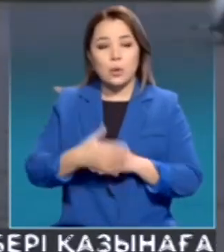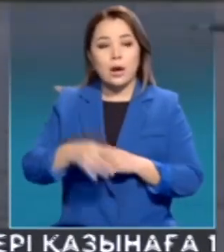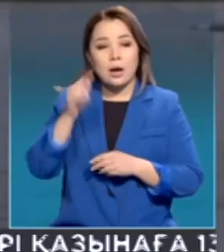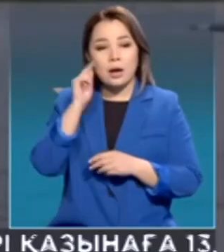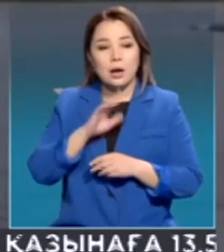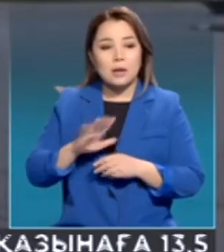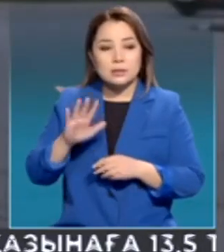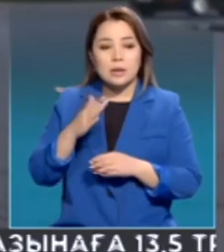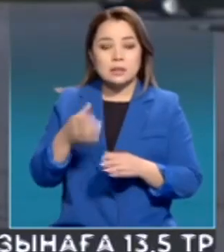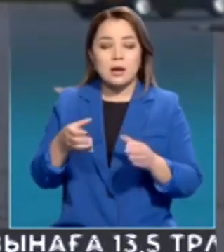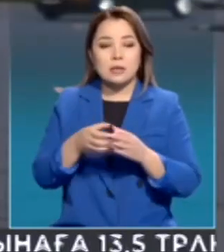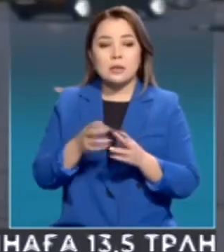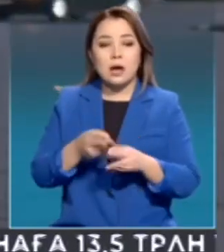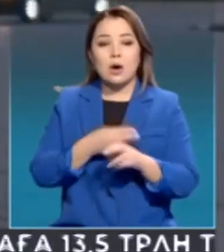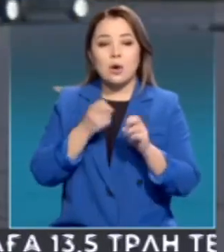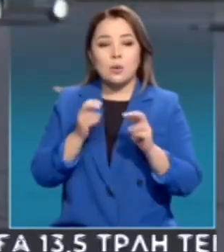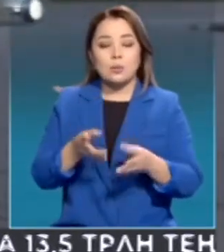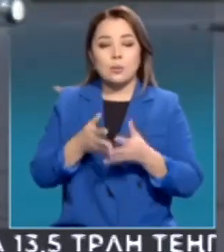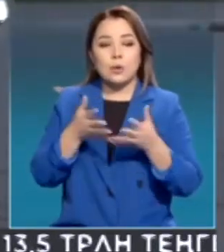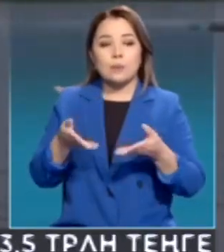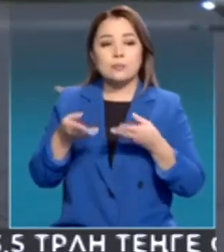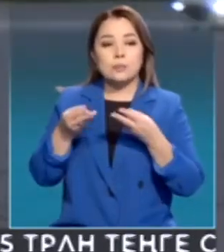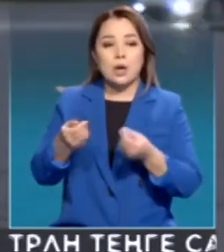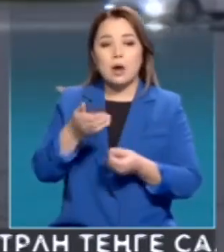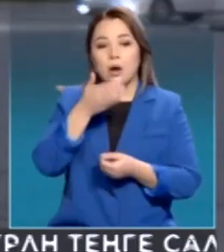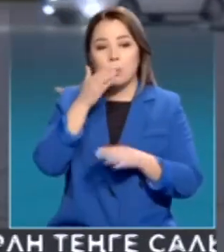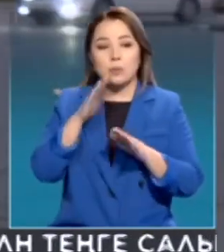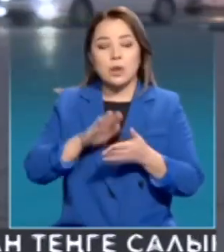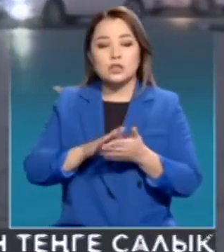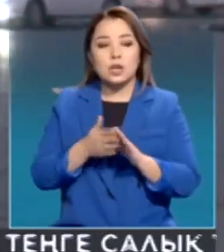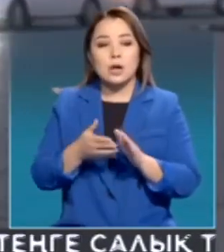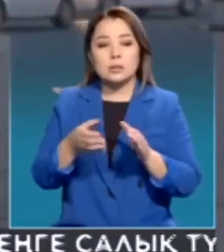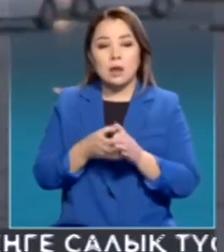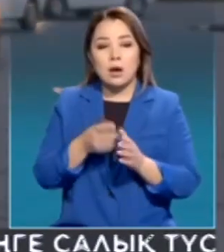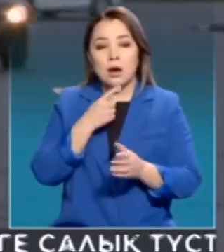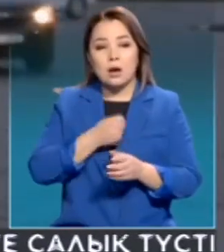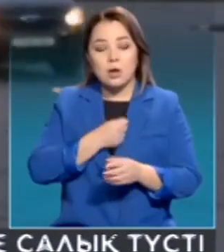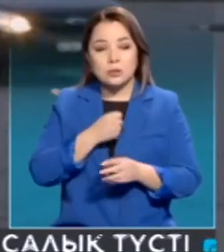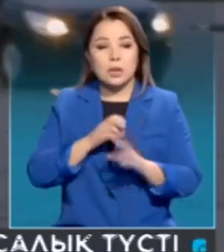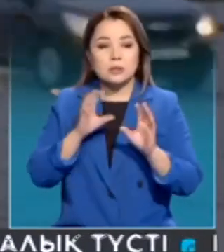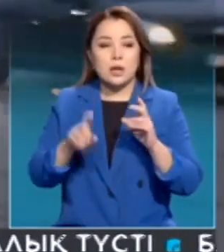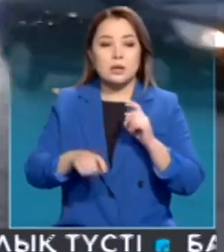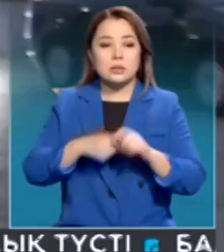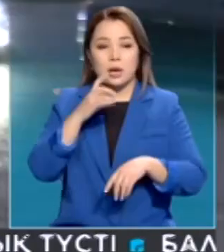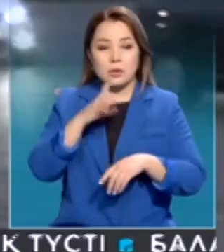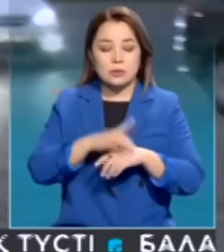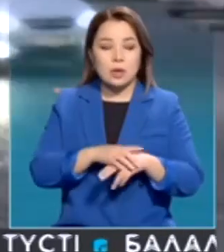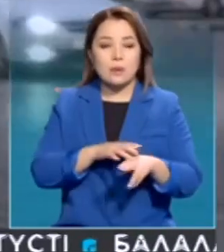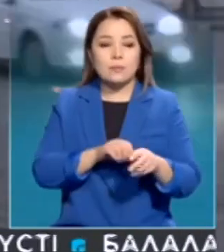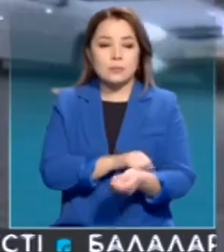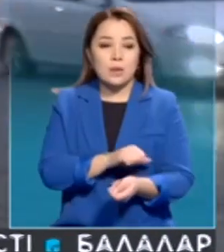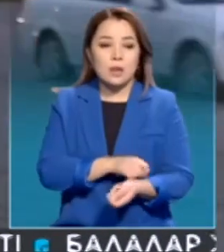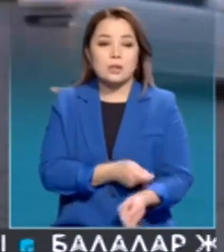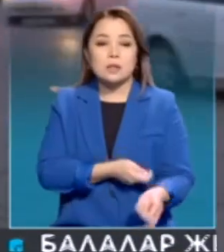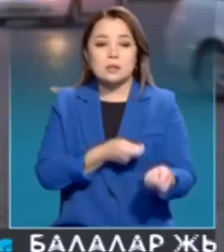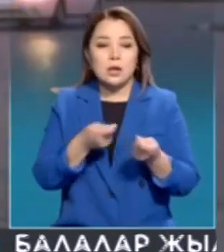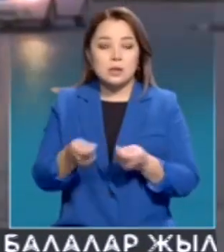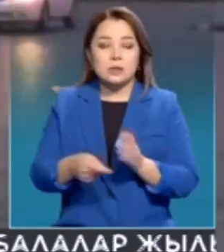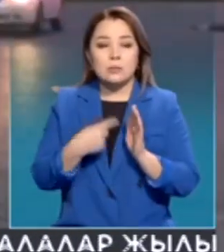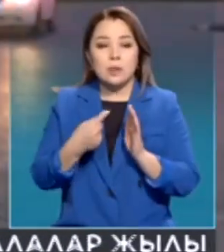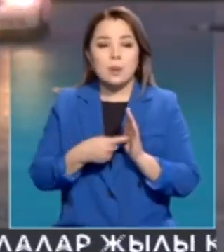Азияның қауіпсіздігіне тікелей ықпал етеді. Әсіресе Ауғанстандағы жағдай, қару-жарақтың заңсыз тасымалы, есірткі саудасы секілді